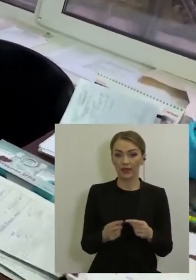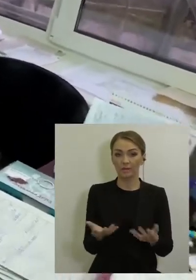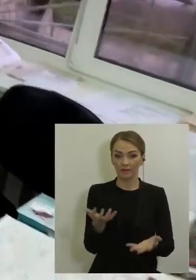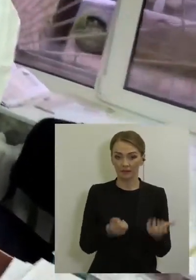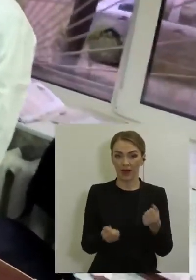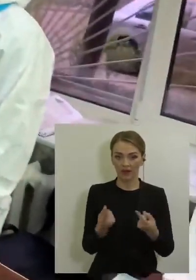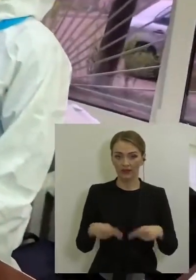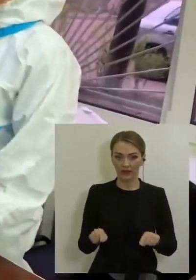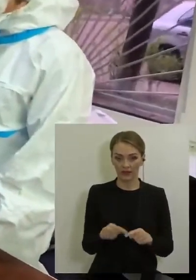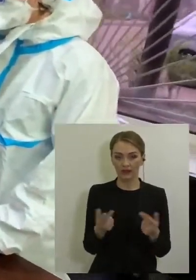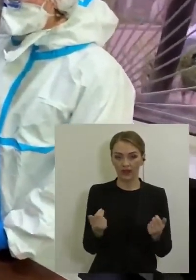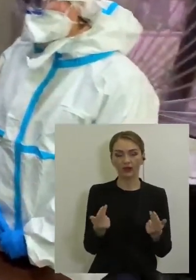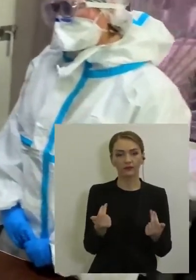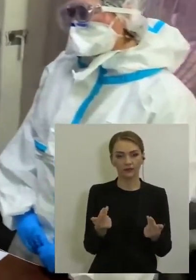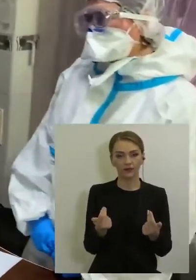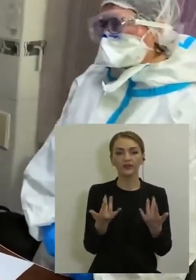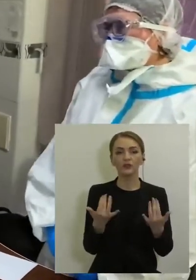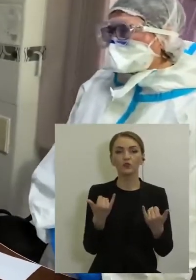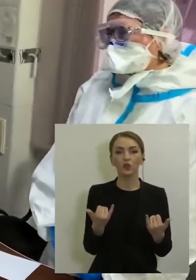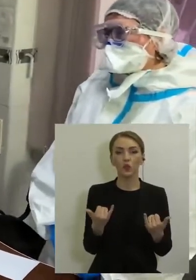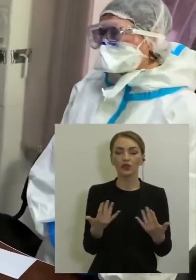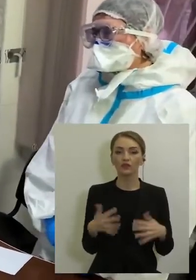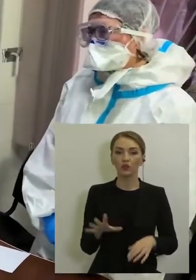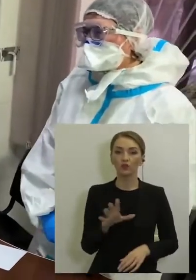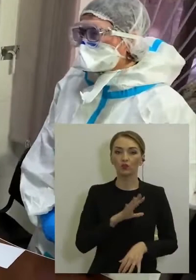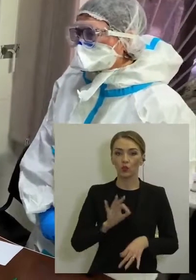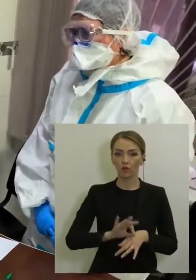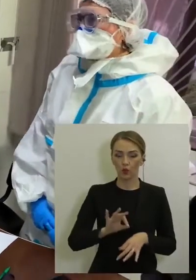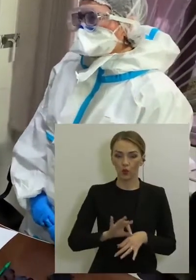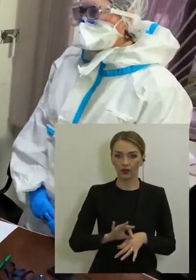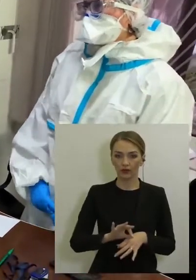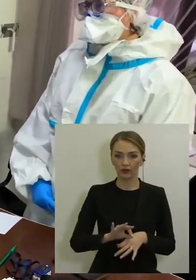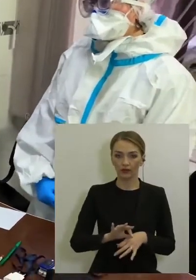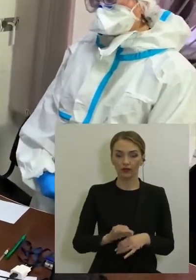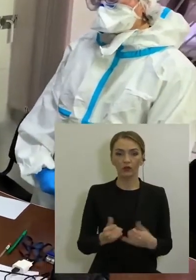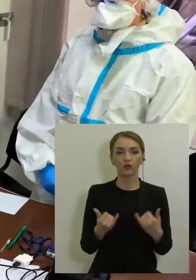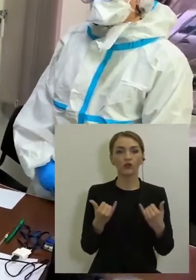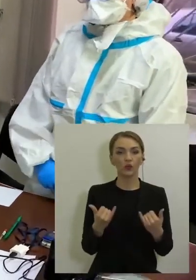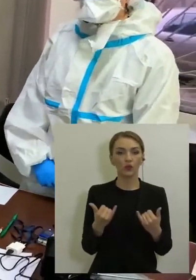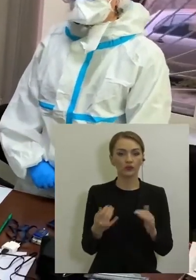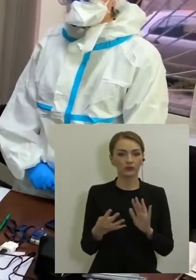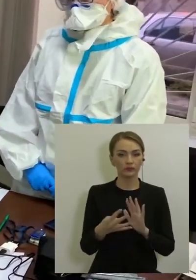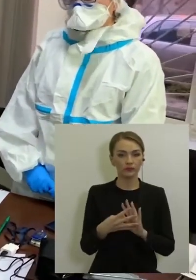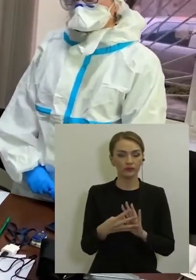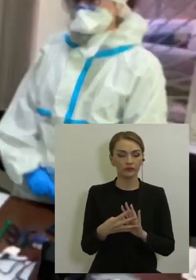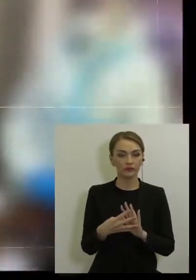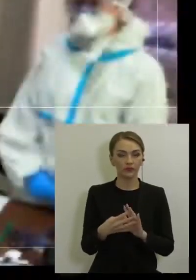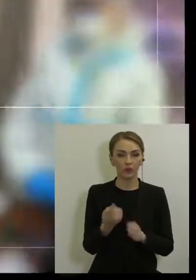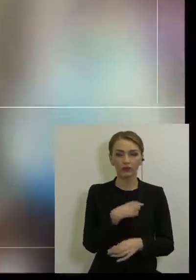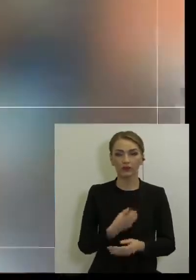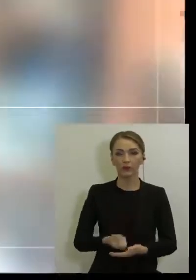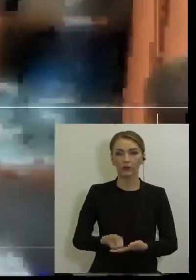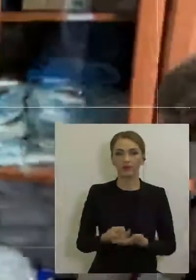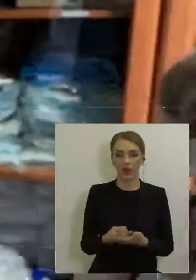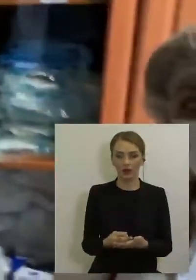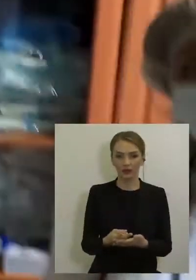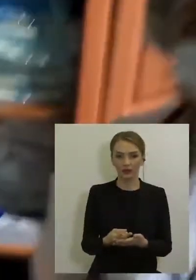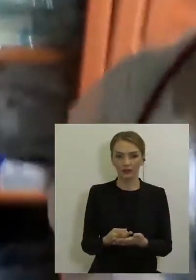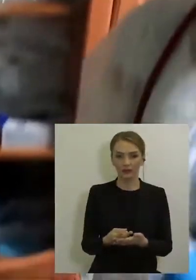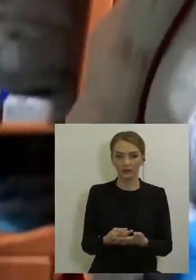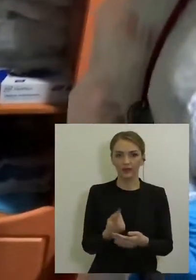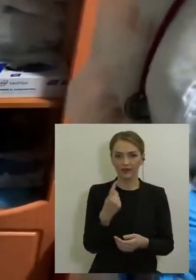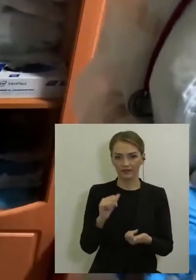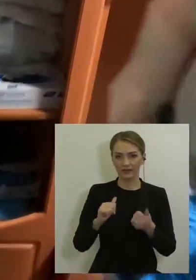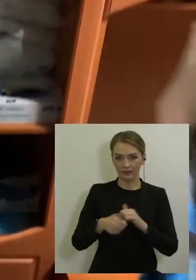так? Так. Скільки сьогодні вже було хворих? Вже сьогодні 9 госпіталізував. Це у вас